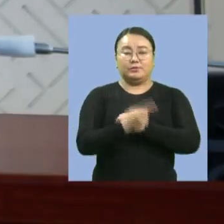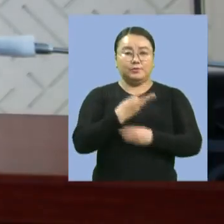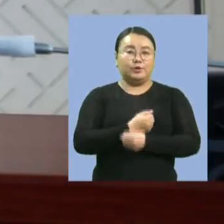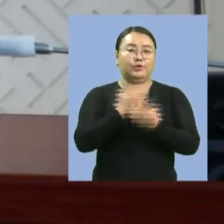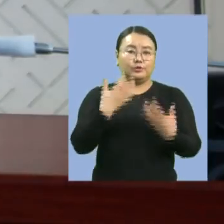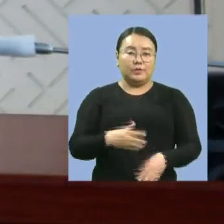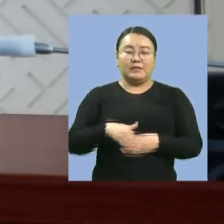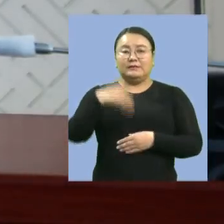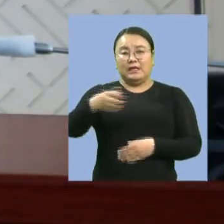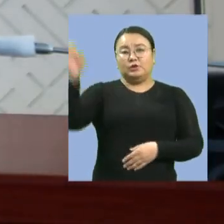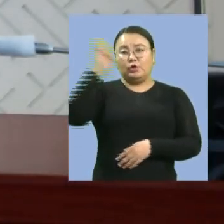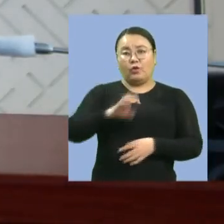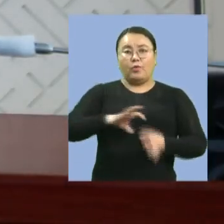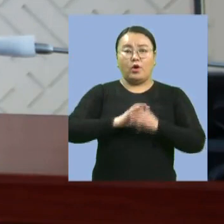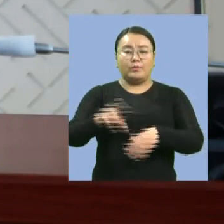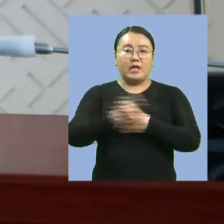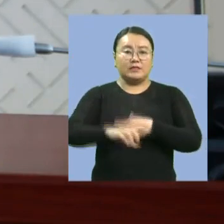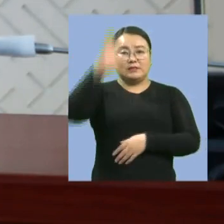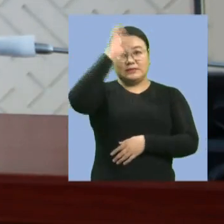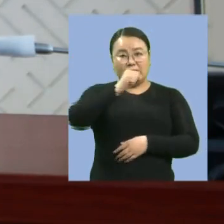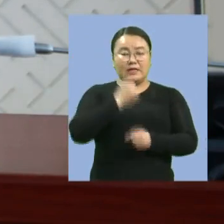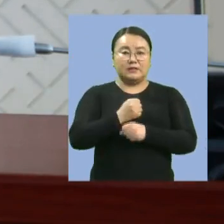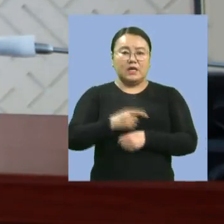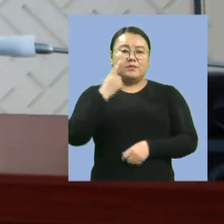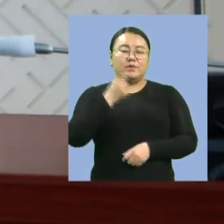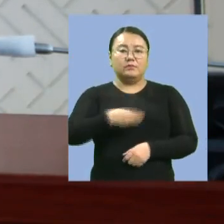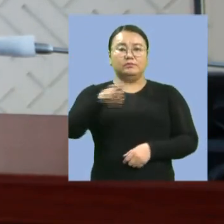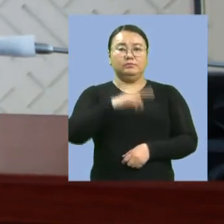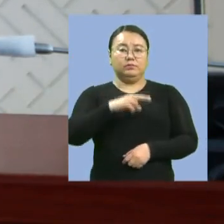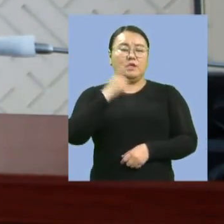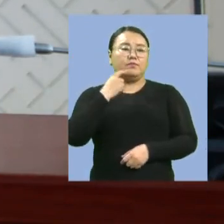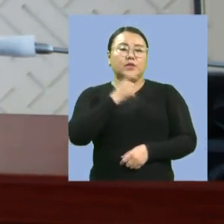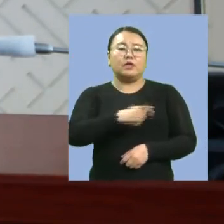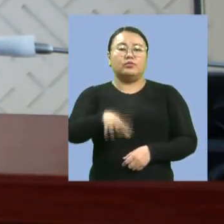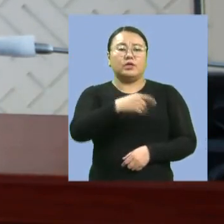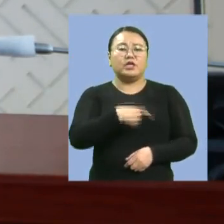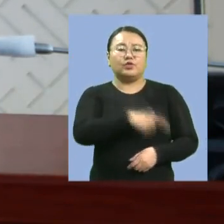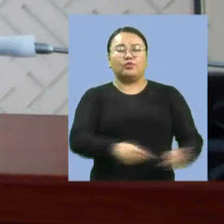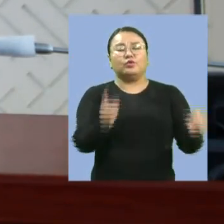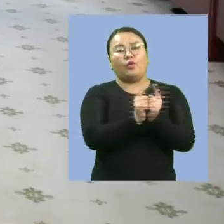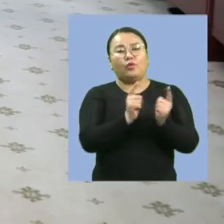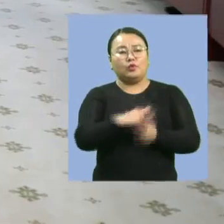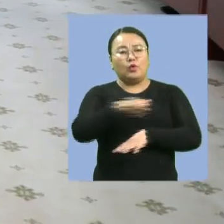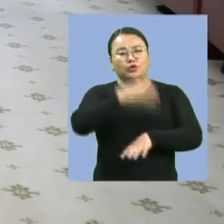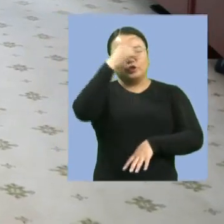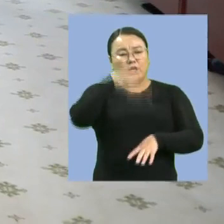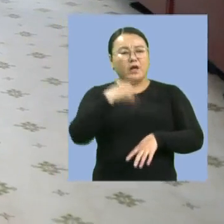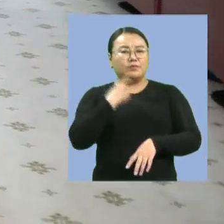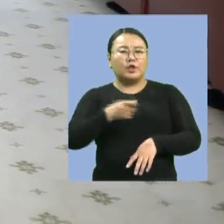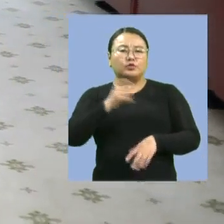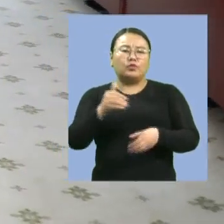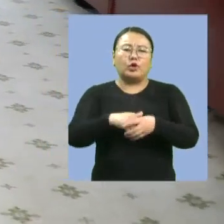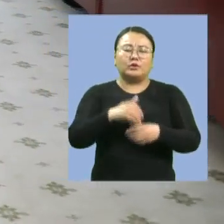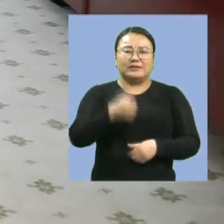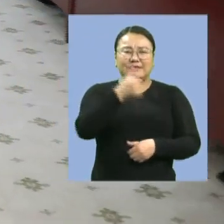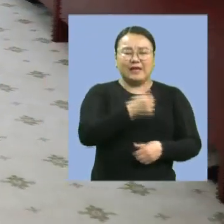байна. Дараа нь Европын холбооны элчин сайдаар улсын хурлын эмэгтэй гишүүдийн төлөөлөлтөд уулзаж, улс төрдөх эмэгтэйчүүдийн оролцоог